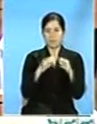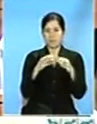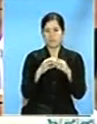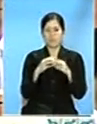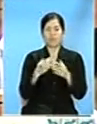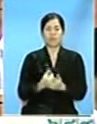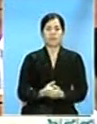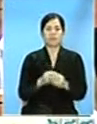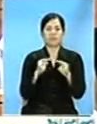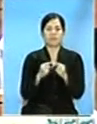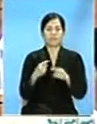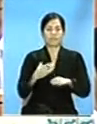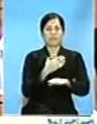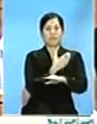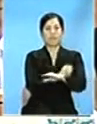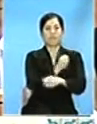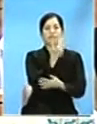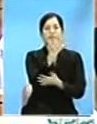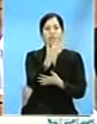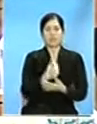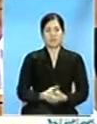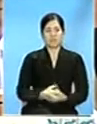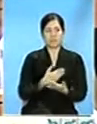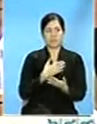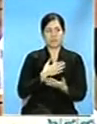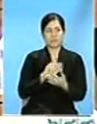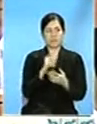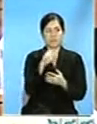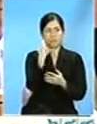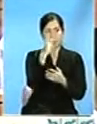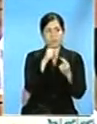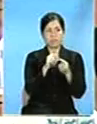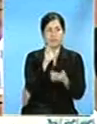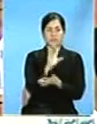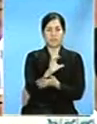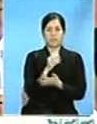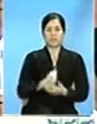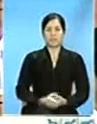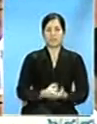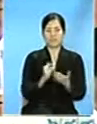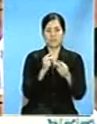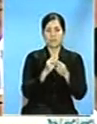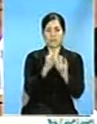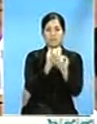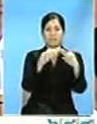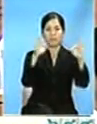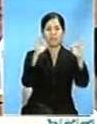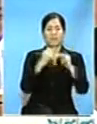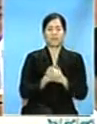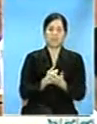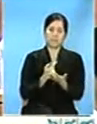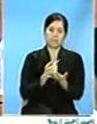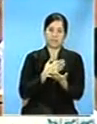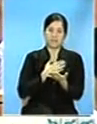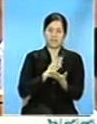อนแก่นใครจะใช้ผมไม่ได้ฮะบอกตรงๆนะฮะน้องชายจะบังคับผมก็ไม่มีทางผมเป็นอิสระของผมดังนั้นขอเ